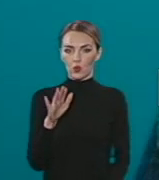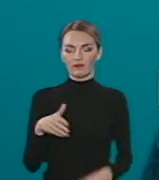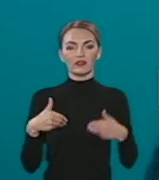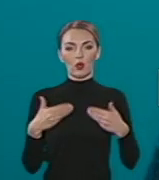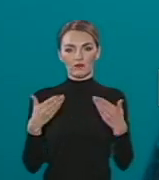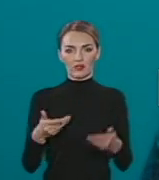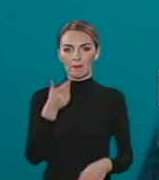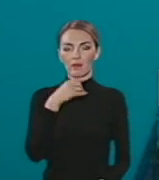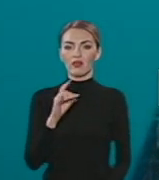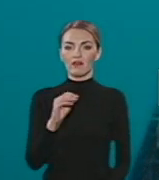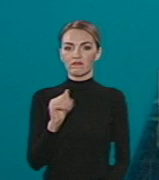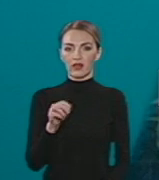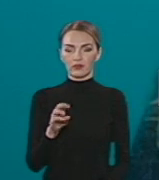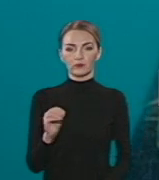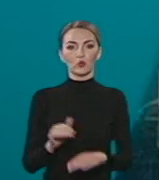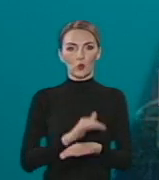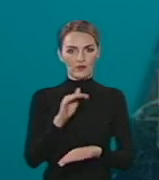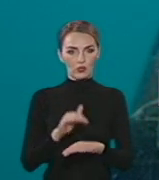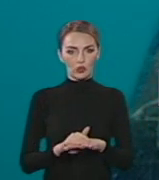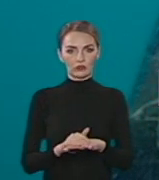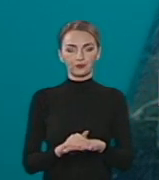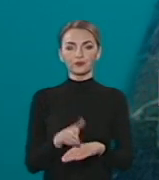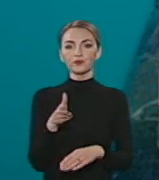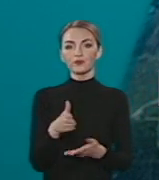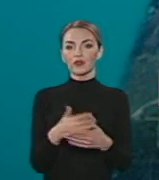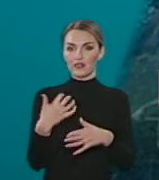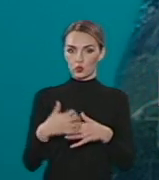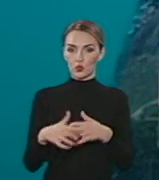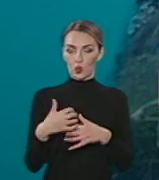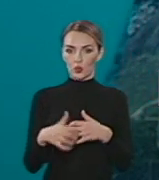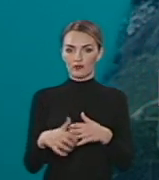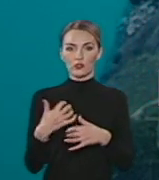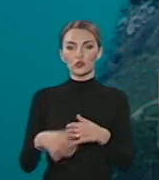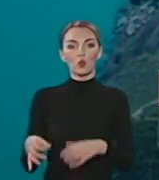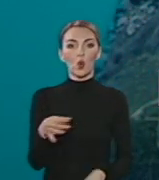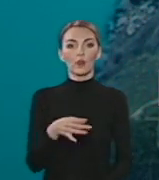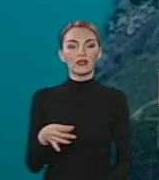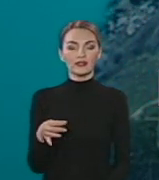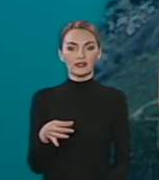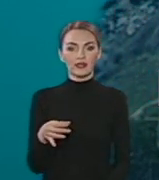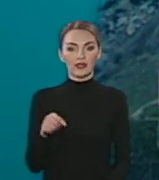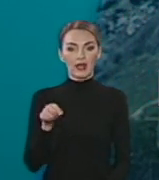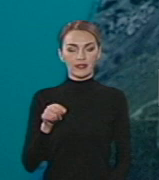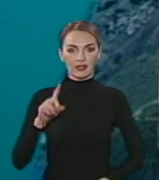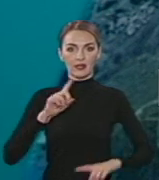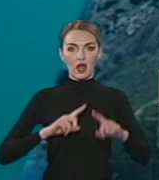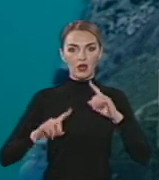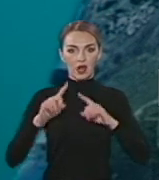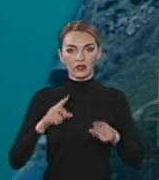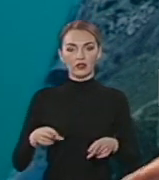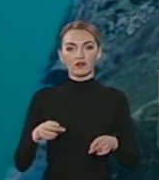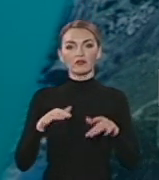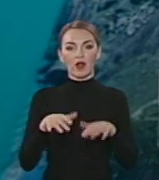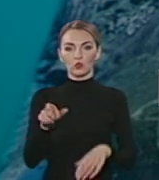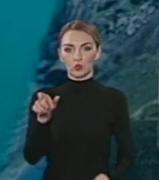вас, пане Рефате. Доброго вечора. Ви знаходитесь в Херсоні, в Херсонській області, якраз на цій нараді виїзній комітету з